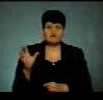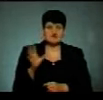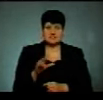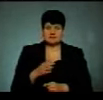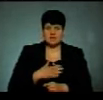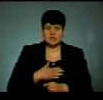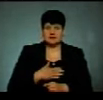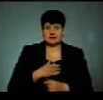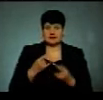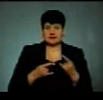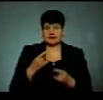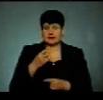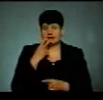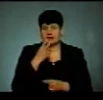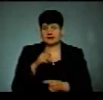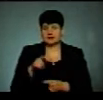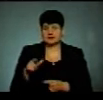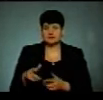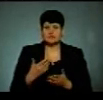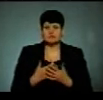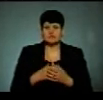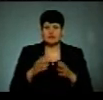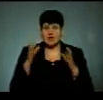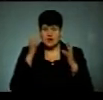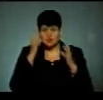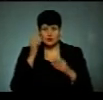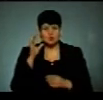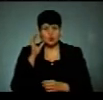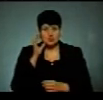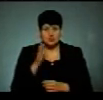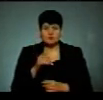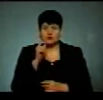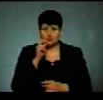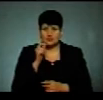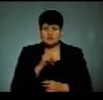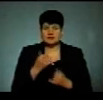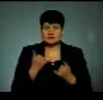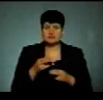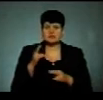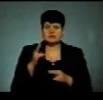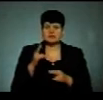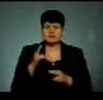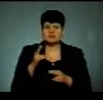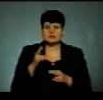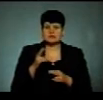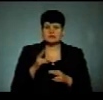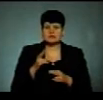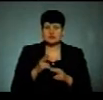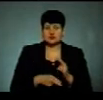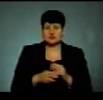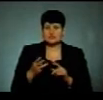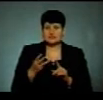нашим телеглядачам і, напевно, радіослухачам, що Україна на даний час завершує імплементацію